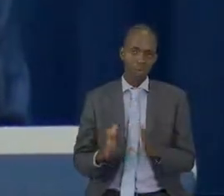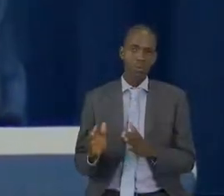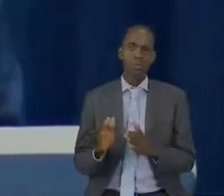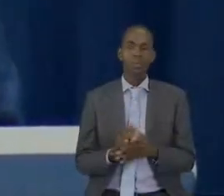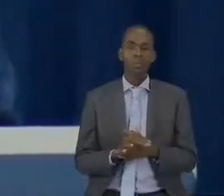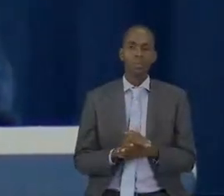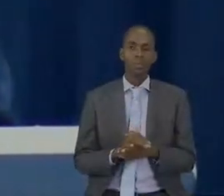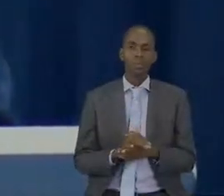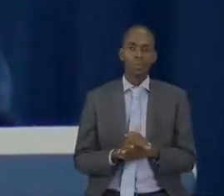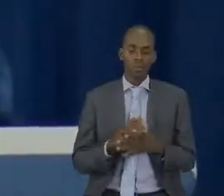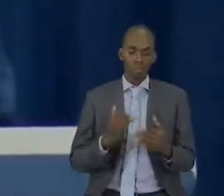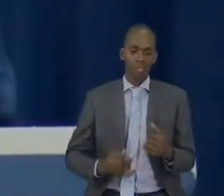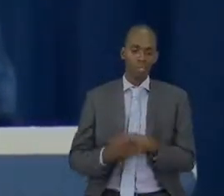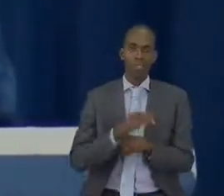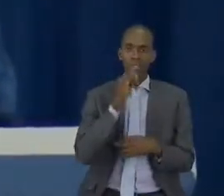C'est ton jour aujourd'hui.